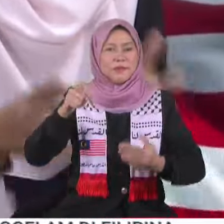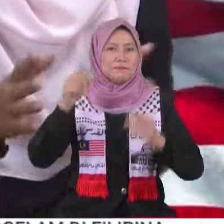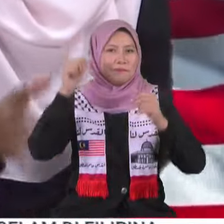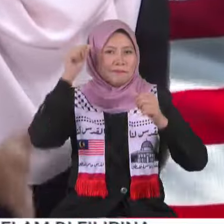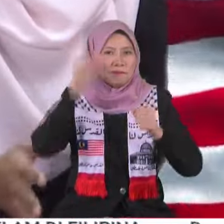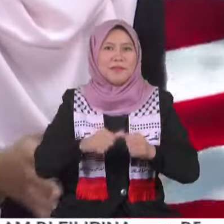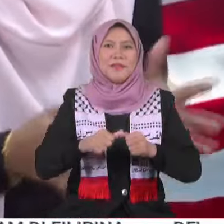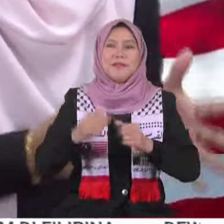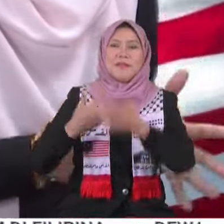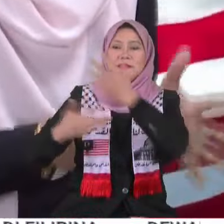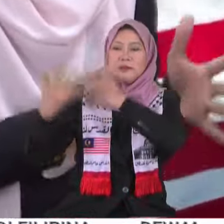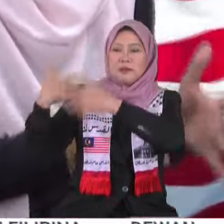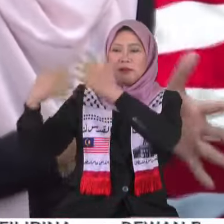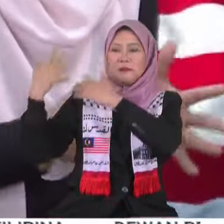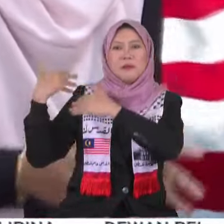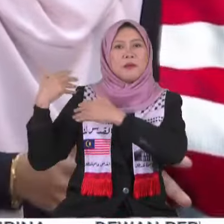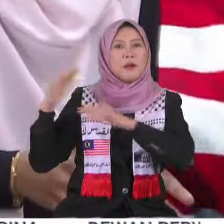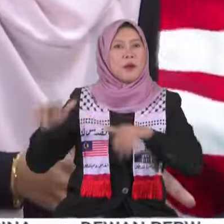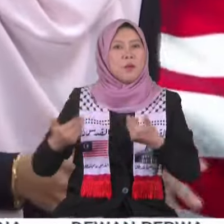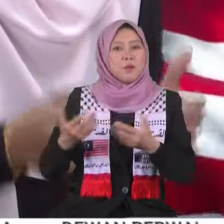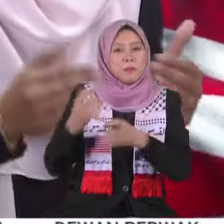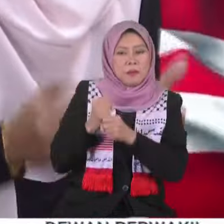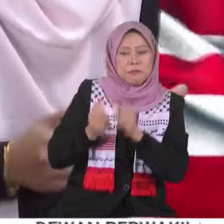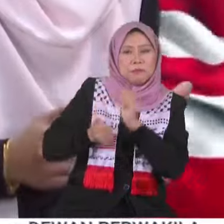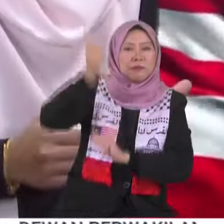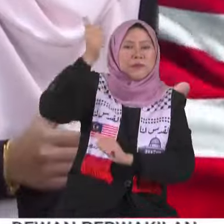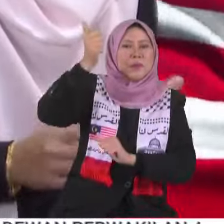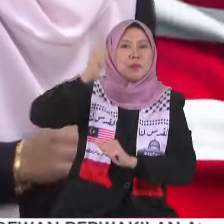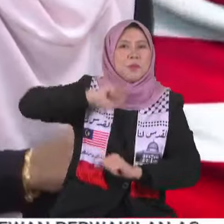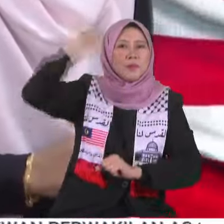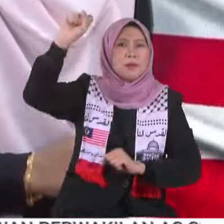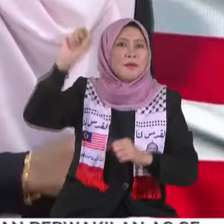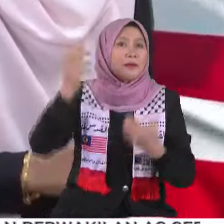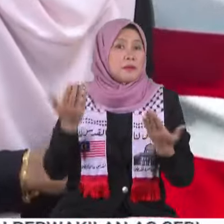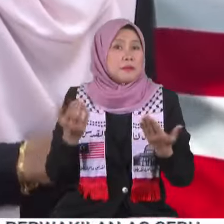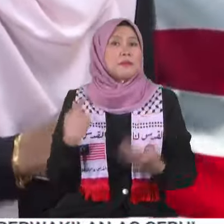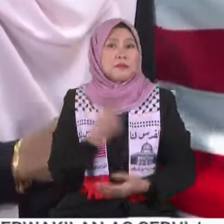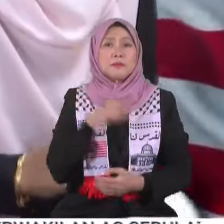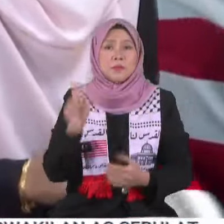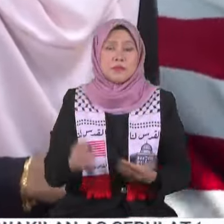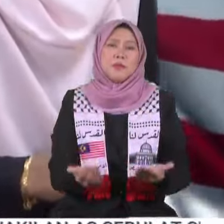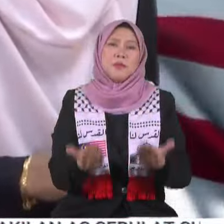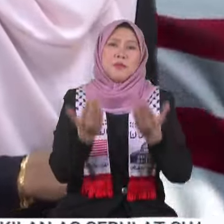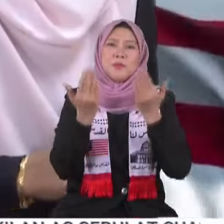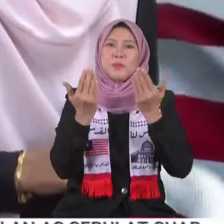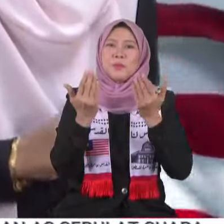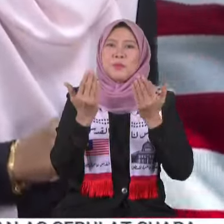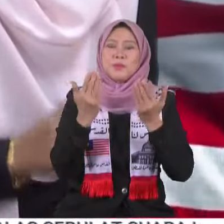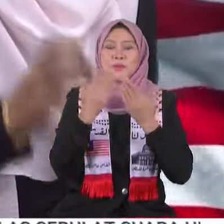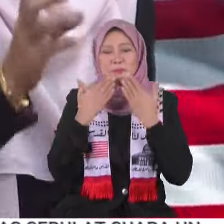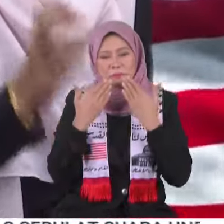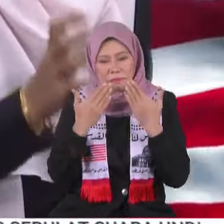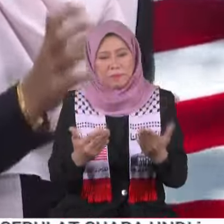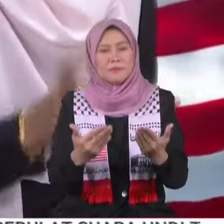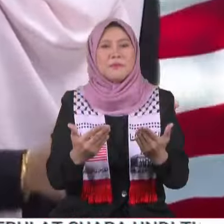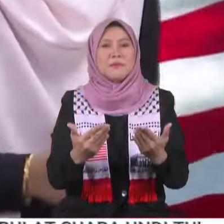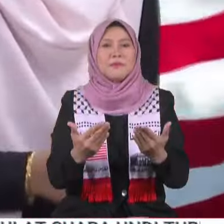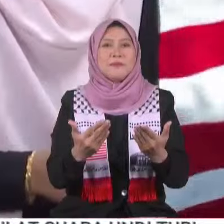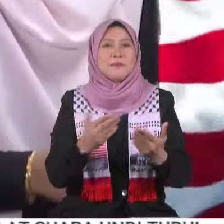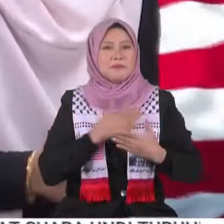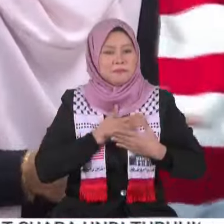sejarah bagaimana mereka menuntut kemerdekaan supaya kita mensyukuri, menghargai dan